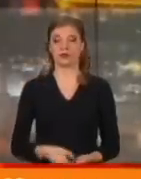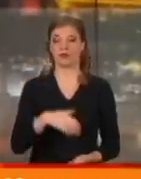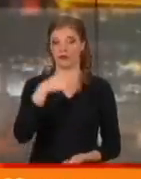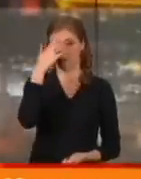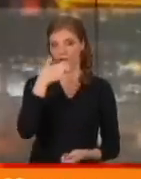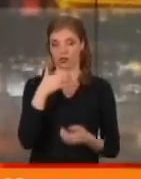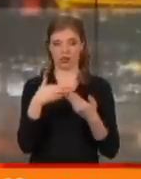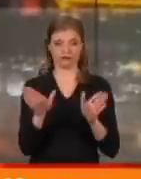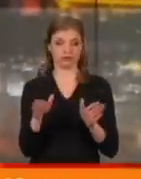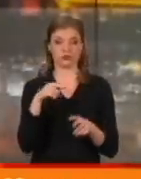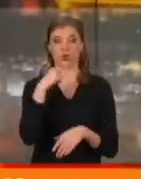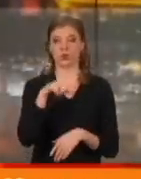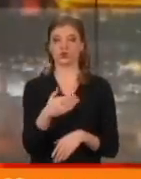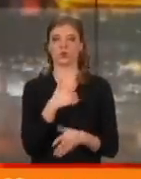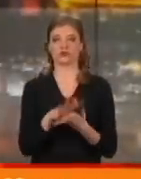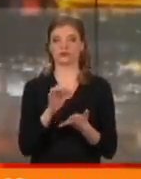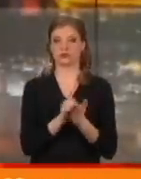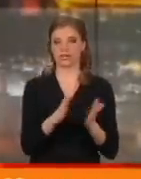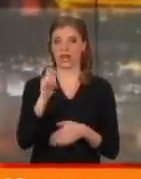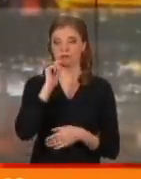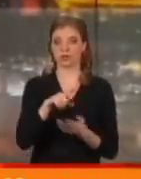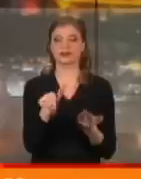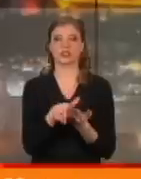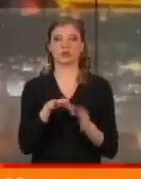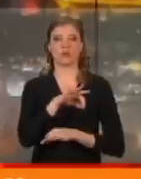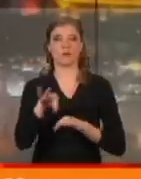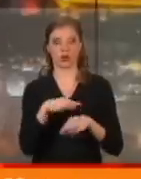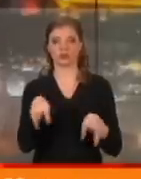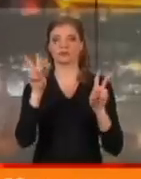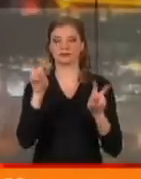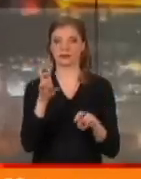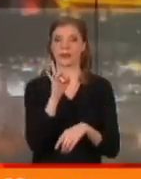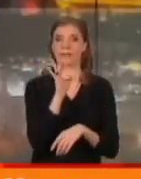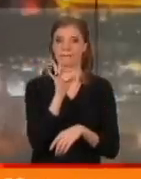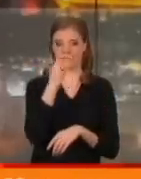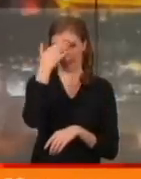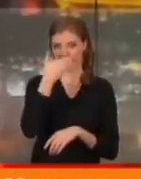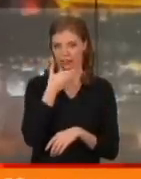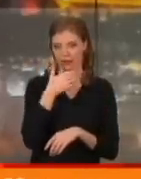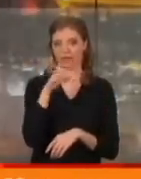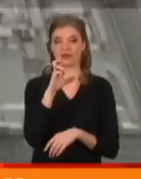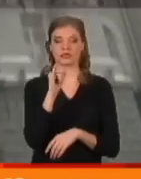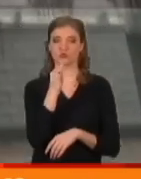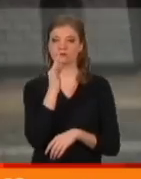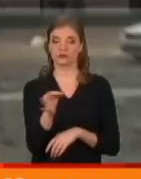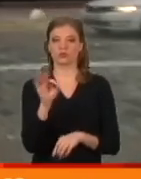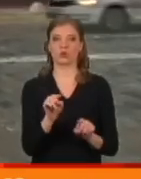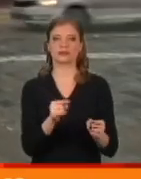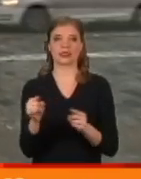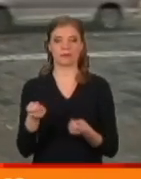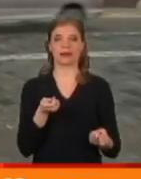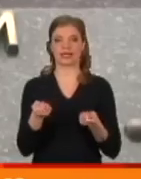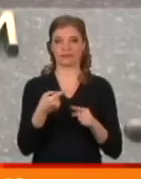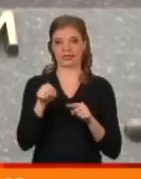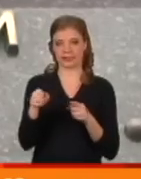Балаклави зірвано. Росія намагалася розхитати лад в Україні за допомогою проєкту, що зветься «Білі балаклави». В СБУ заявили про затримання